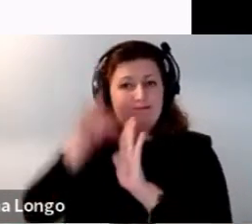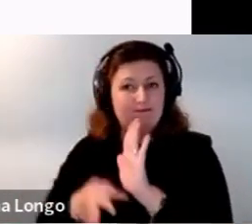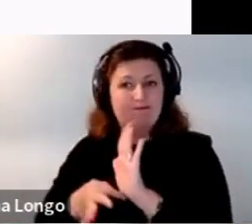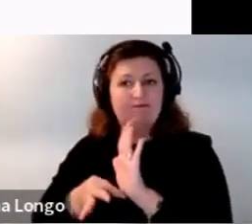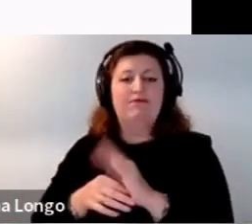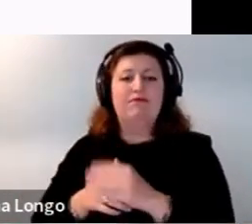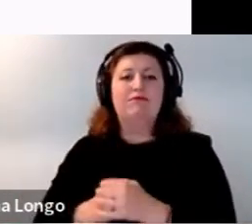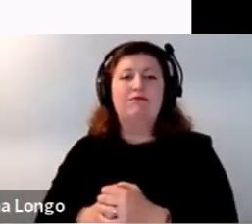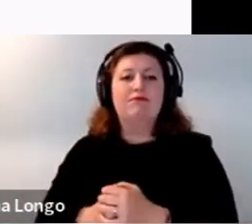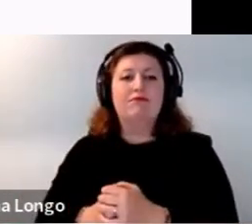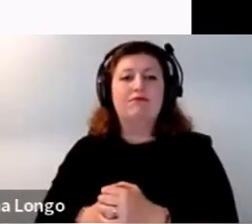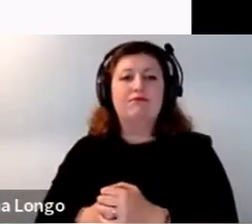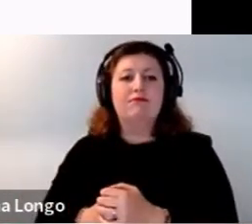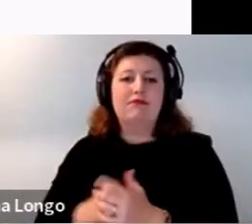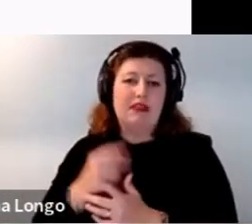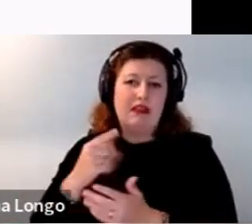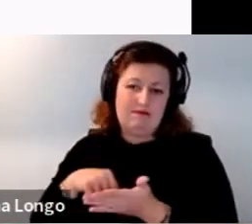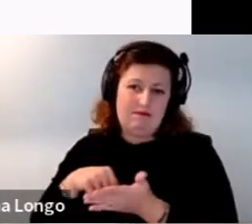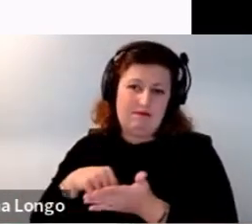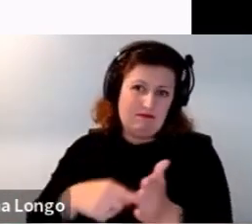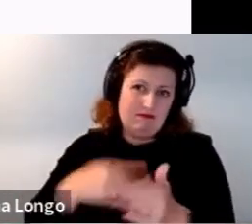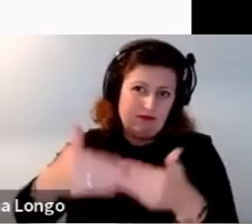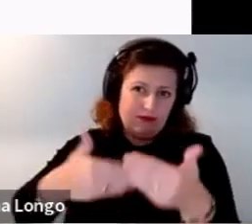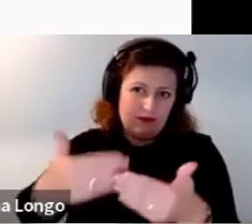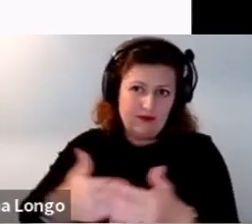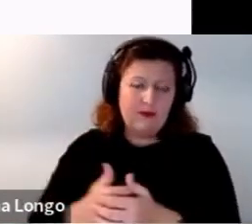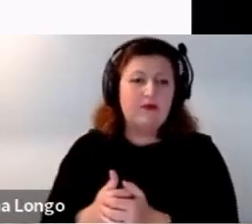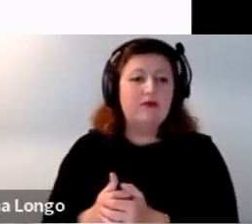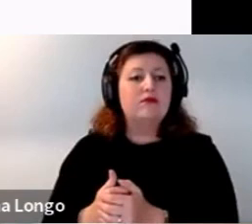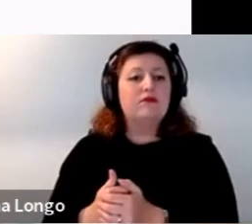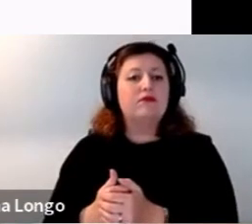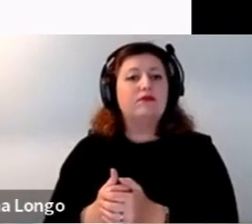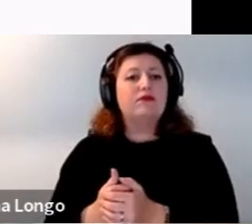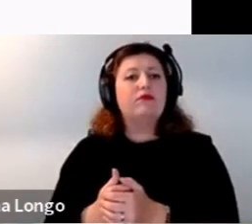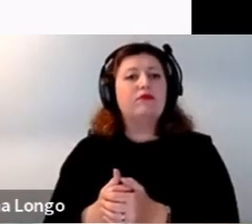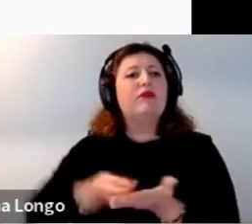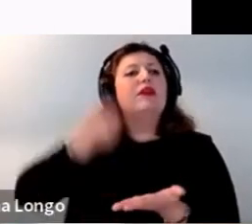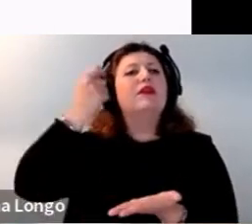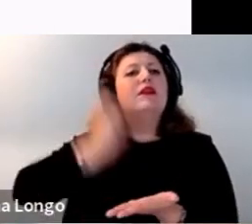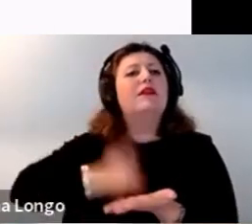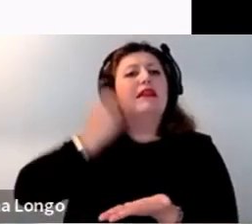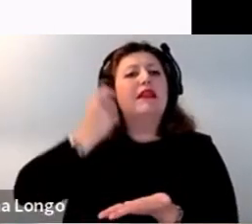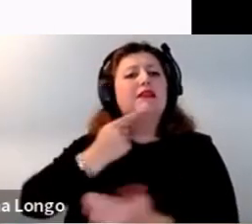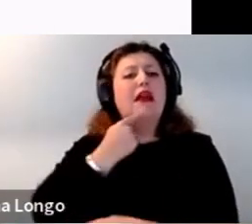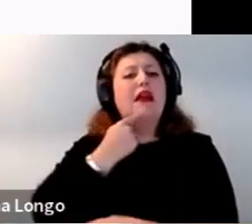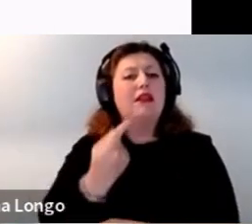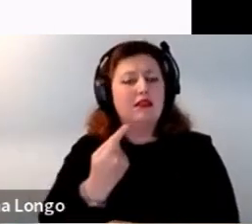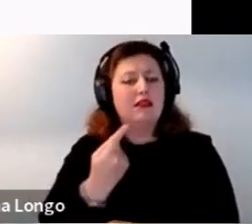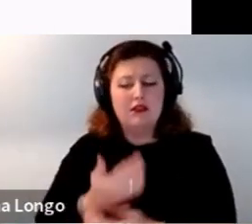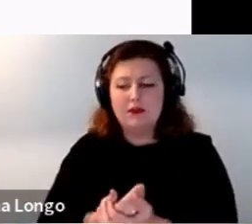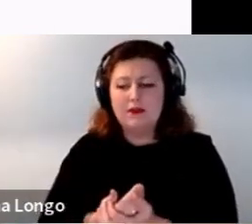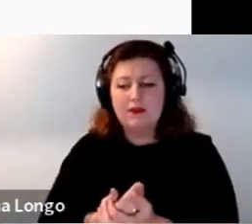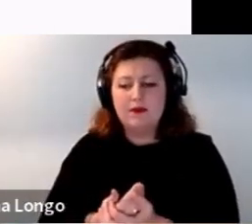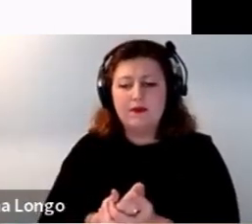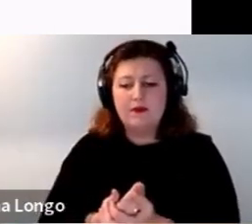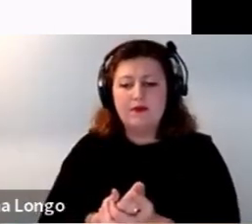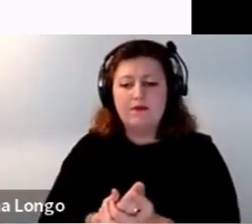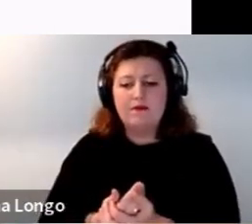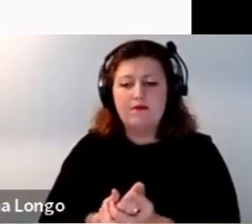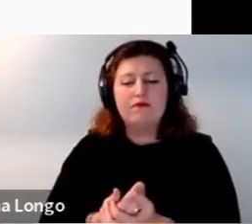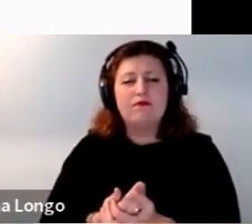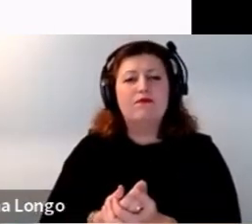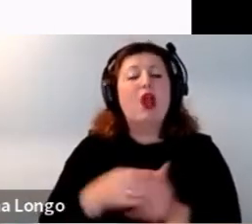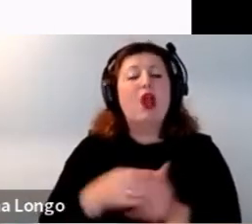immagini a seguire. Osserva la sentenza della Corte che la Costituzione, nel